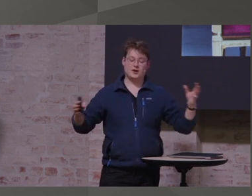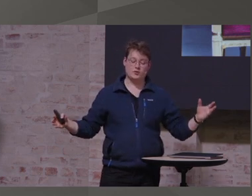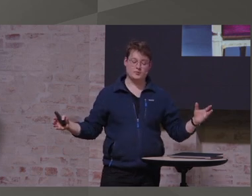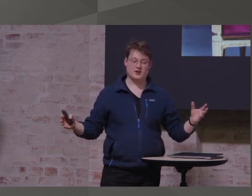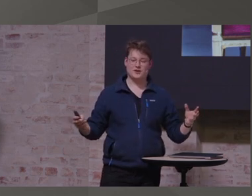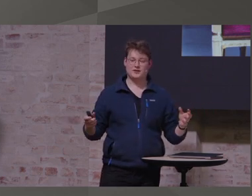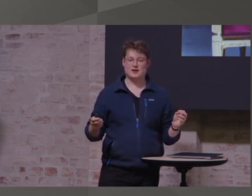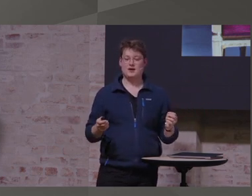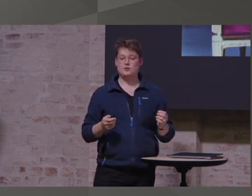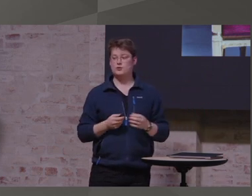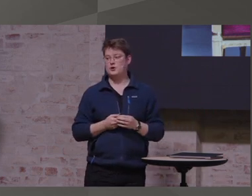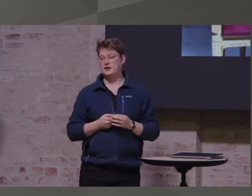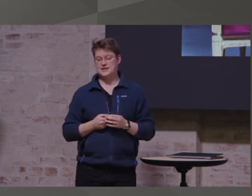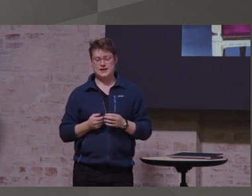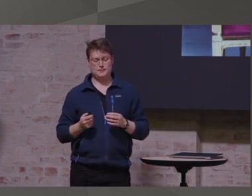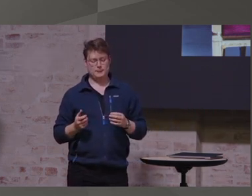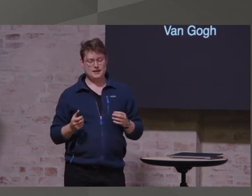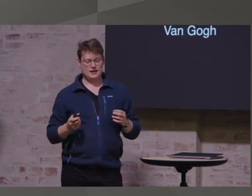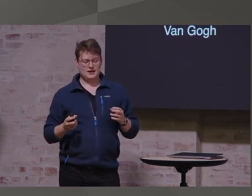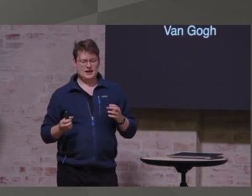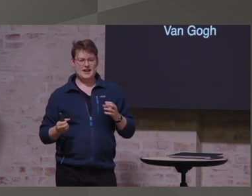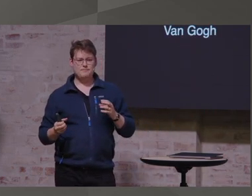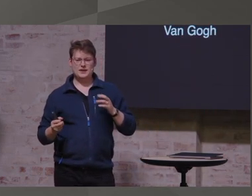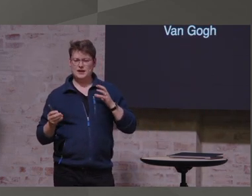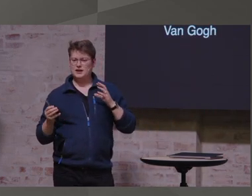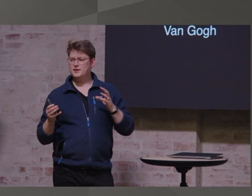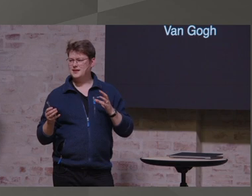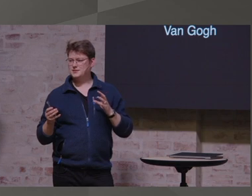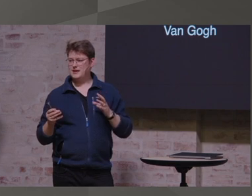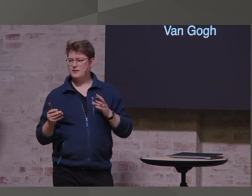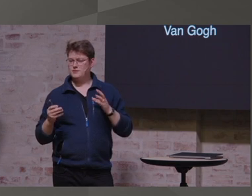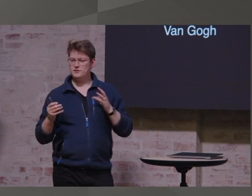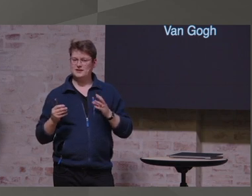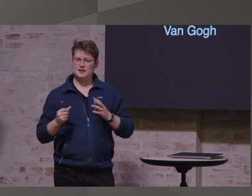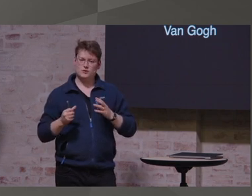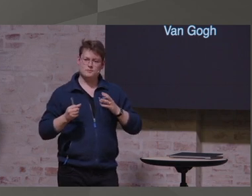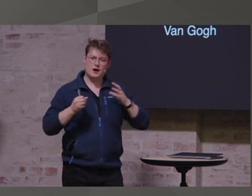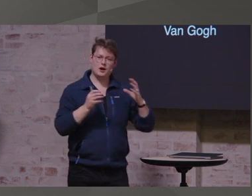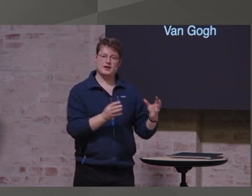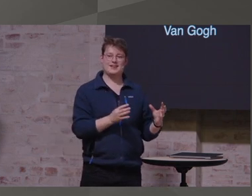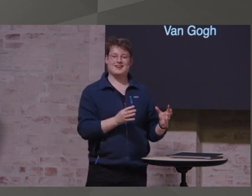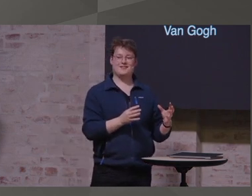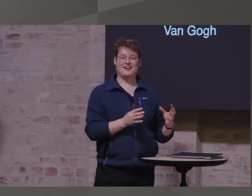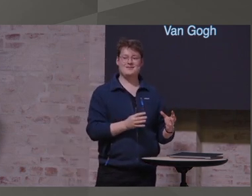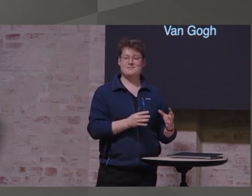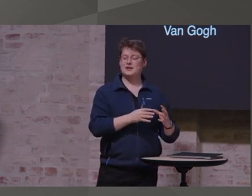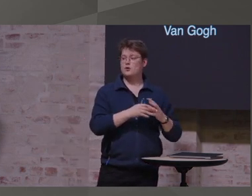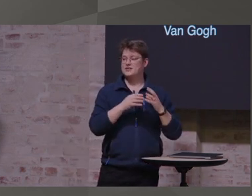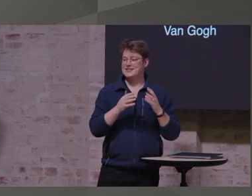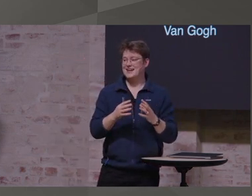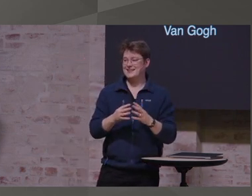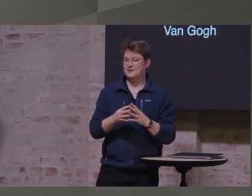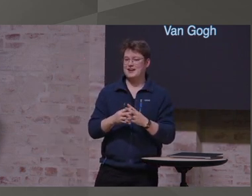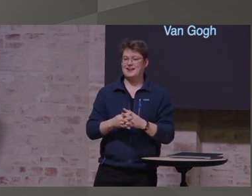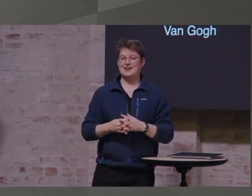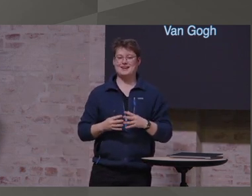få en haug med varianter ut på andre siden. En annen ting som er for så vidt kult med all generativ AI, men